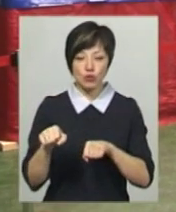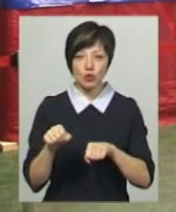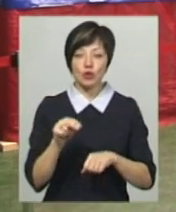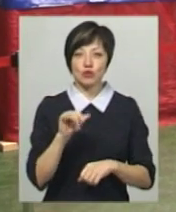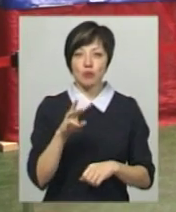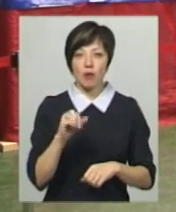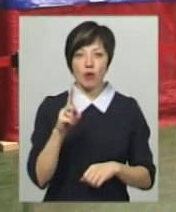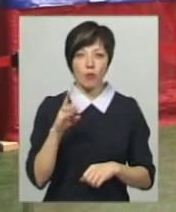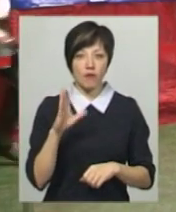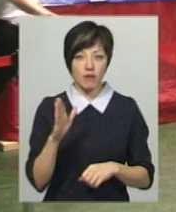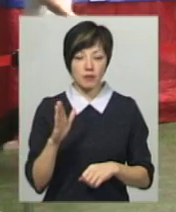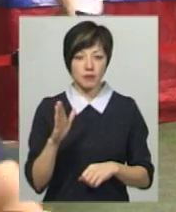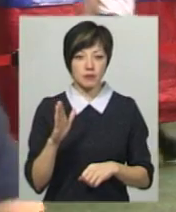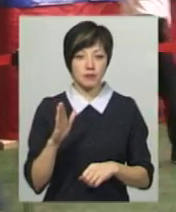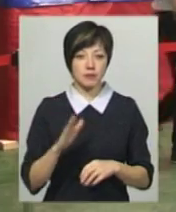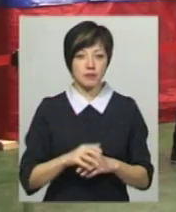Чумаков